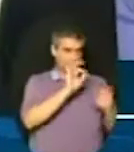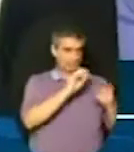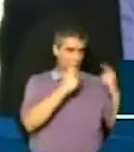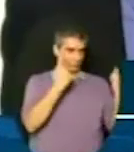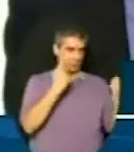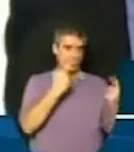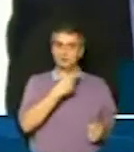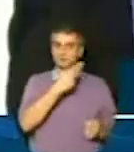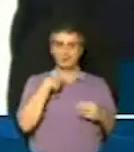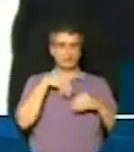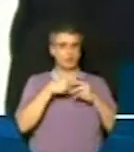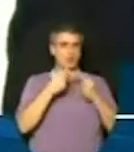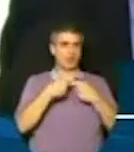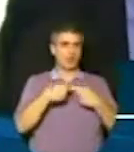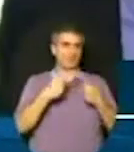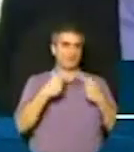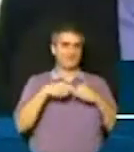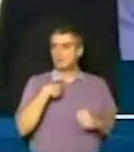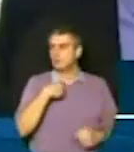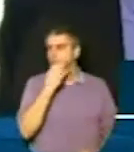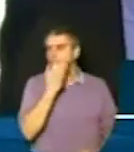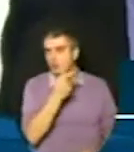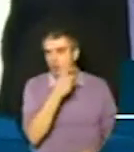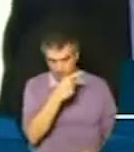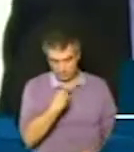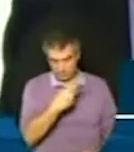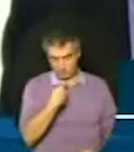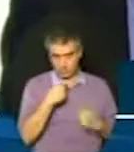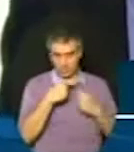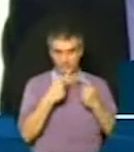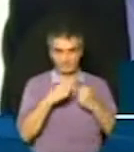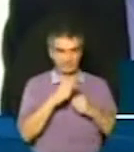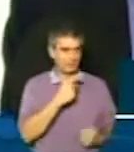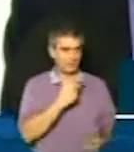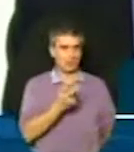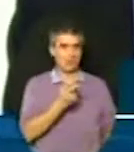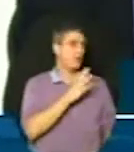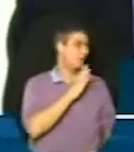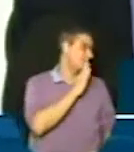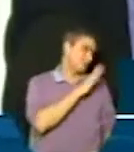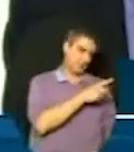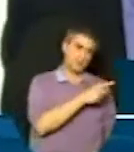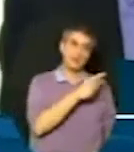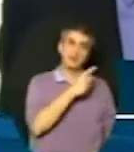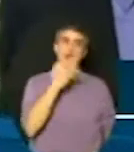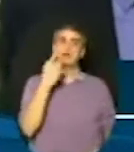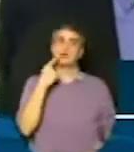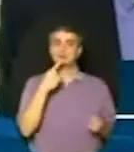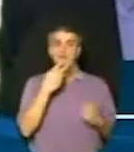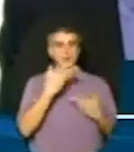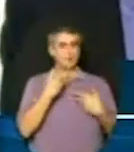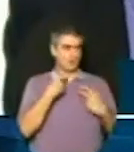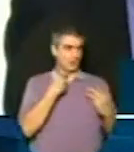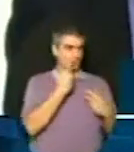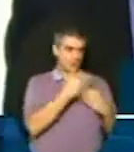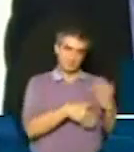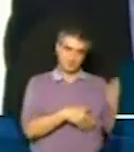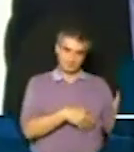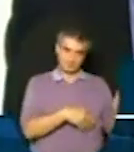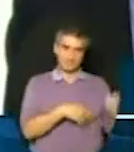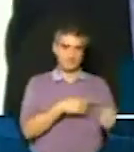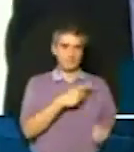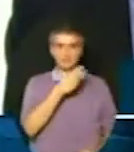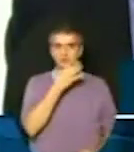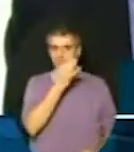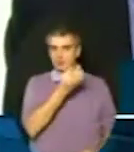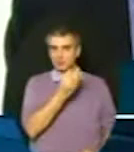שאני חברים בוועדה. היא שואלת אותך, רגע, אבל אתה ואני חברים בוועדה. היה לנו את כל השנה את העודף. ובלבד שתיתן לי להשמיע. היא